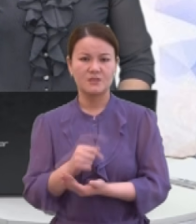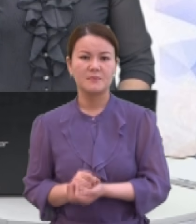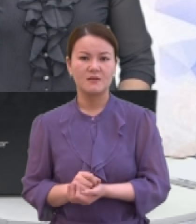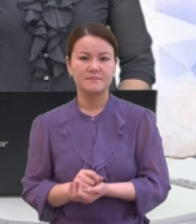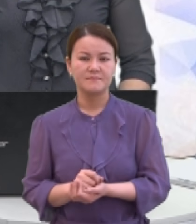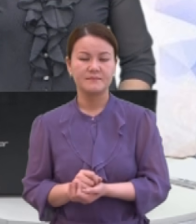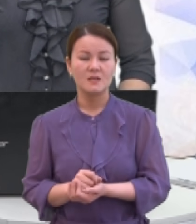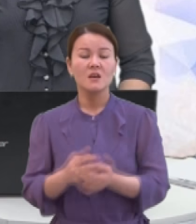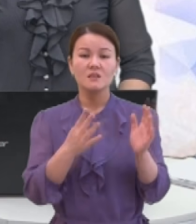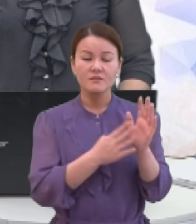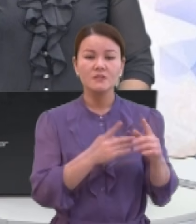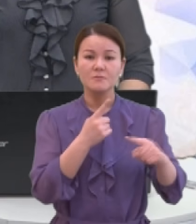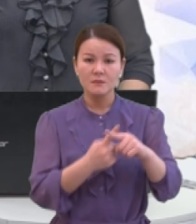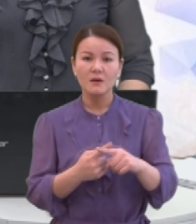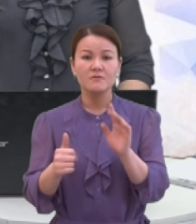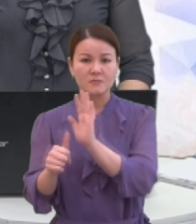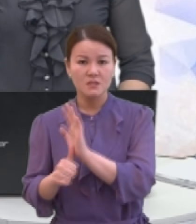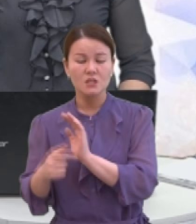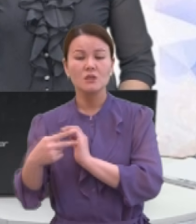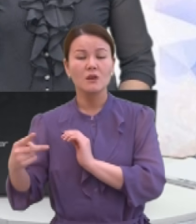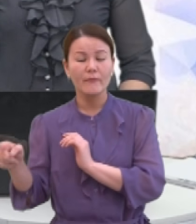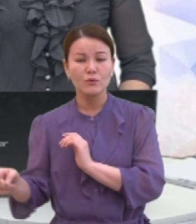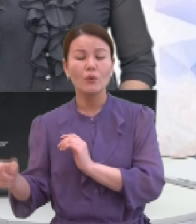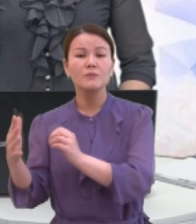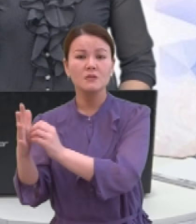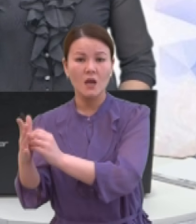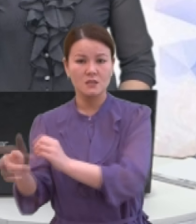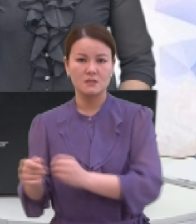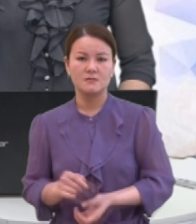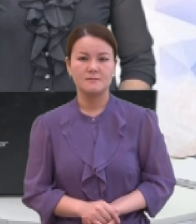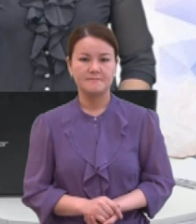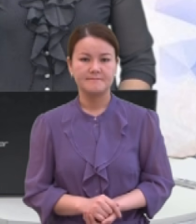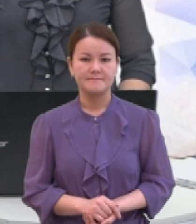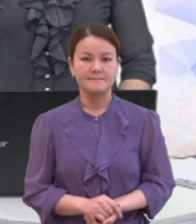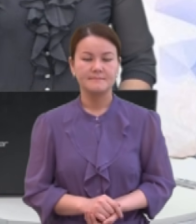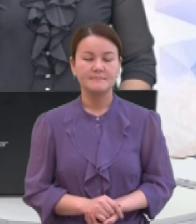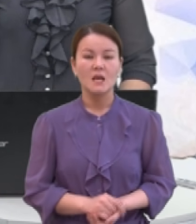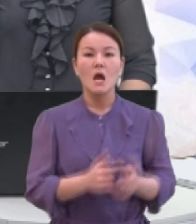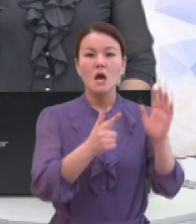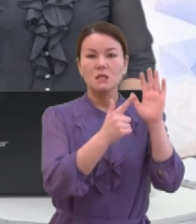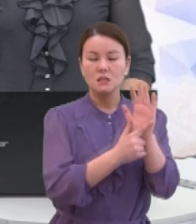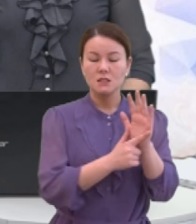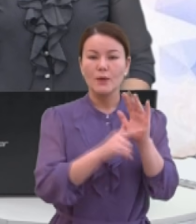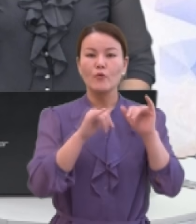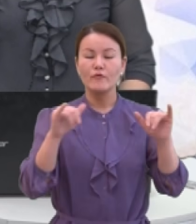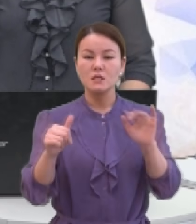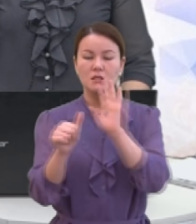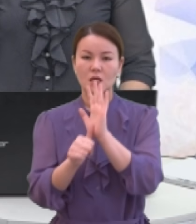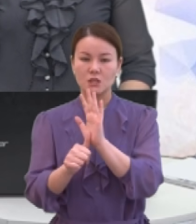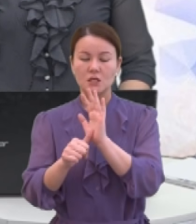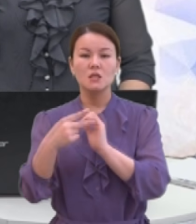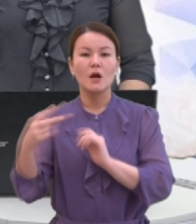9 прибавить 6 получится 15 7 увеличили на 6